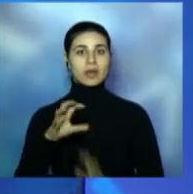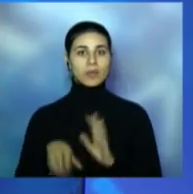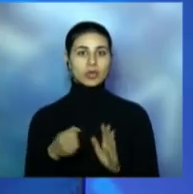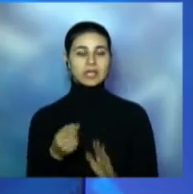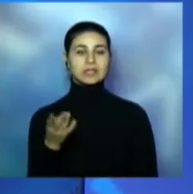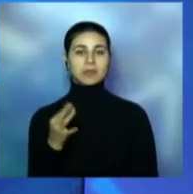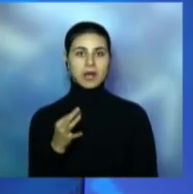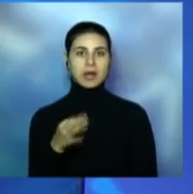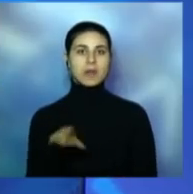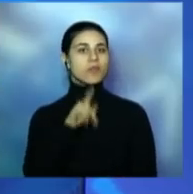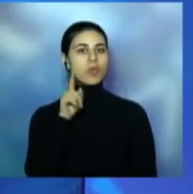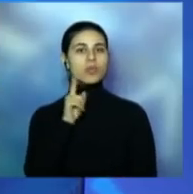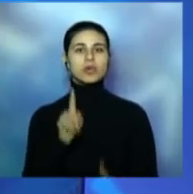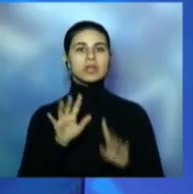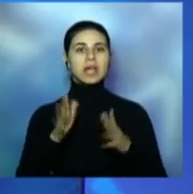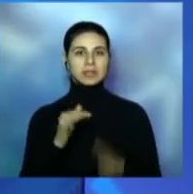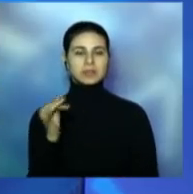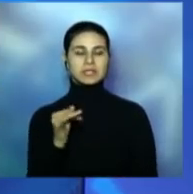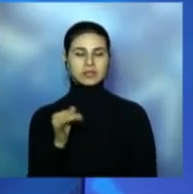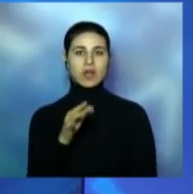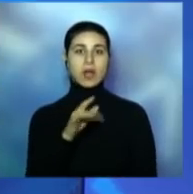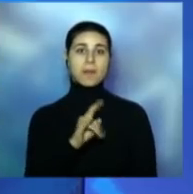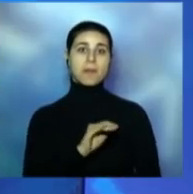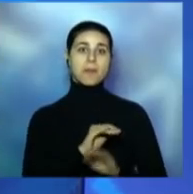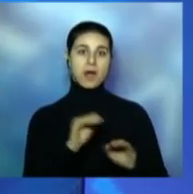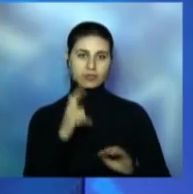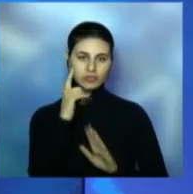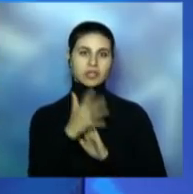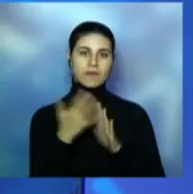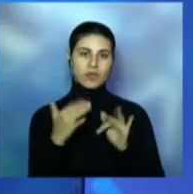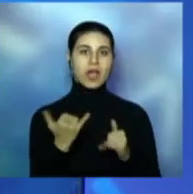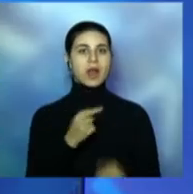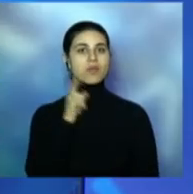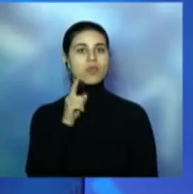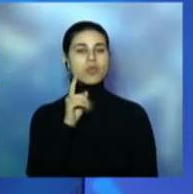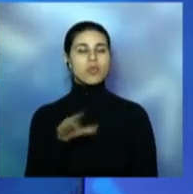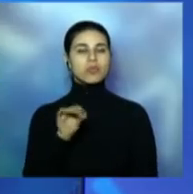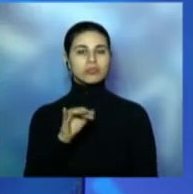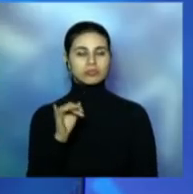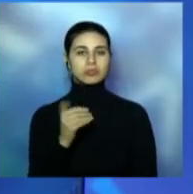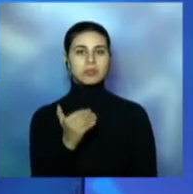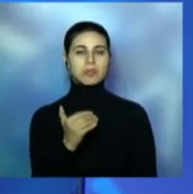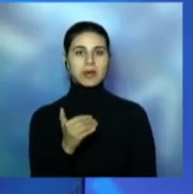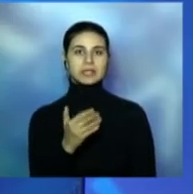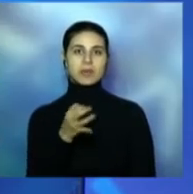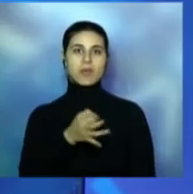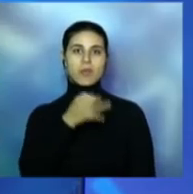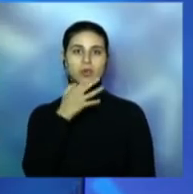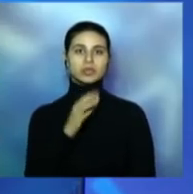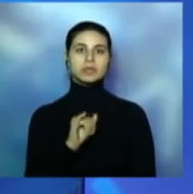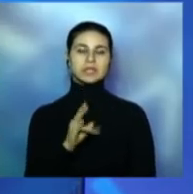მაგრამ მოზარდებში რა ხდება? მოდით ასაკობრივად გავყვეთ. ბავშვები გასაგებია. მათი თავმოწონების